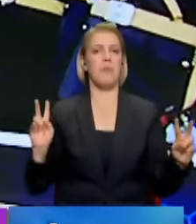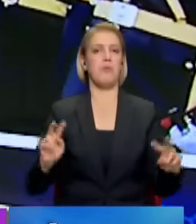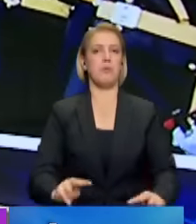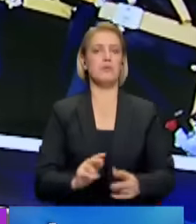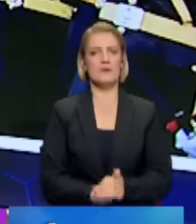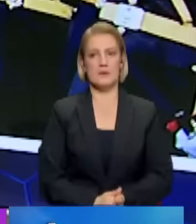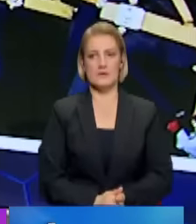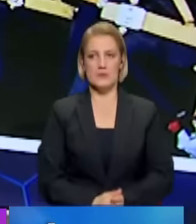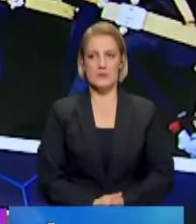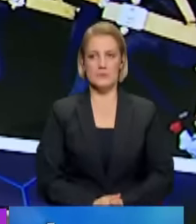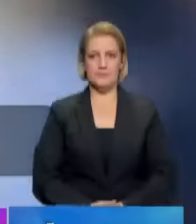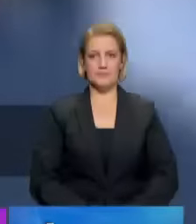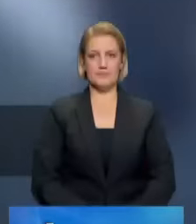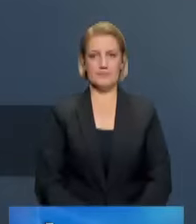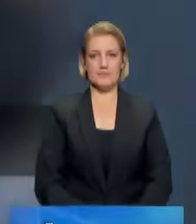kaldırdı.